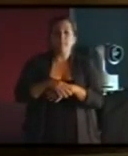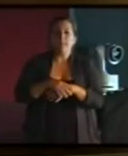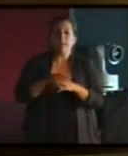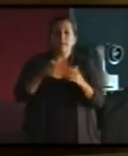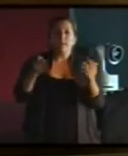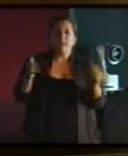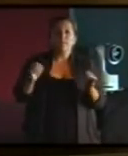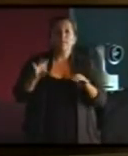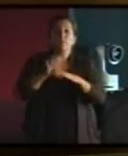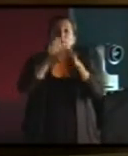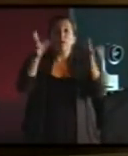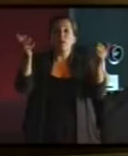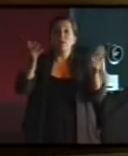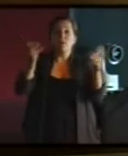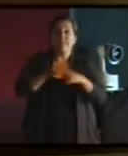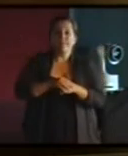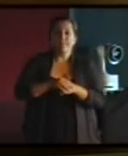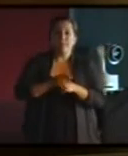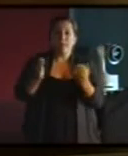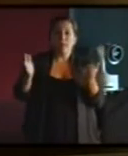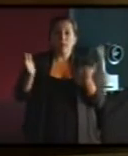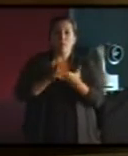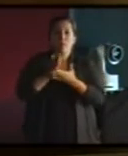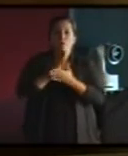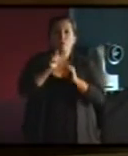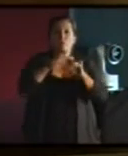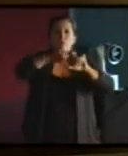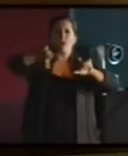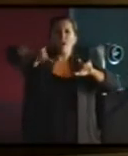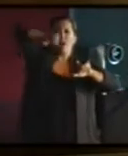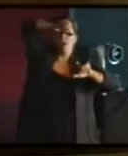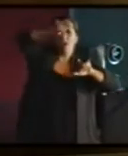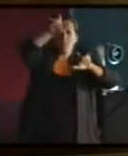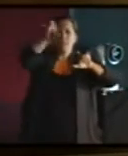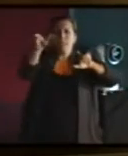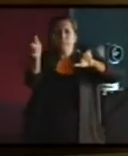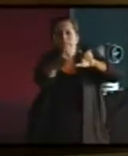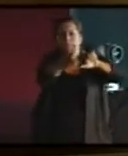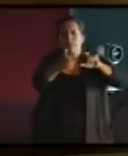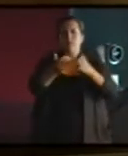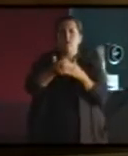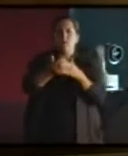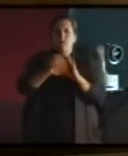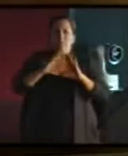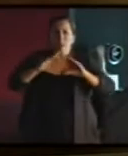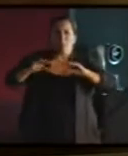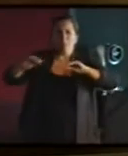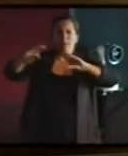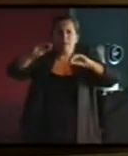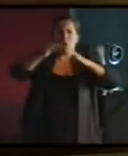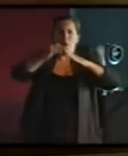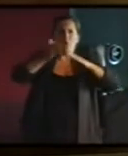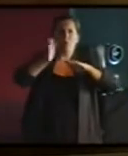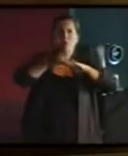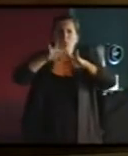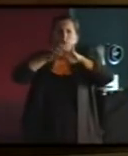Donc c'est un projet qui est sur une parcelle en L, dans un terrain, dans un tissu